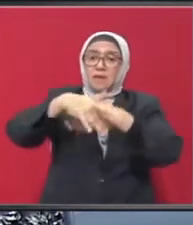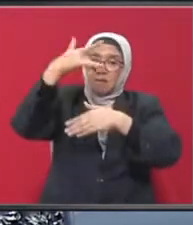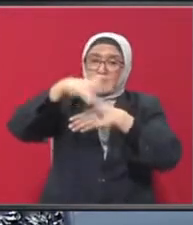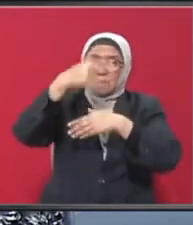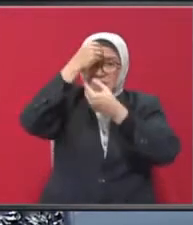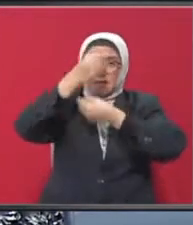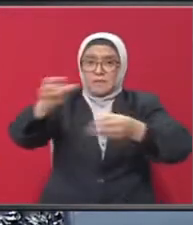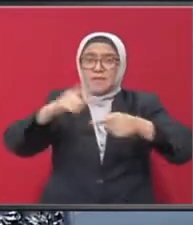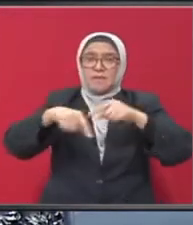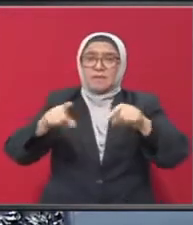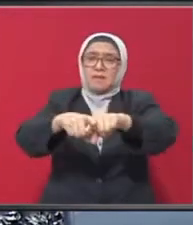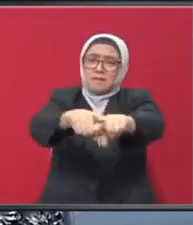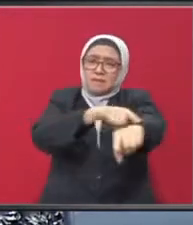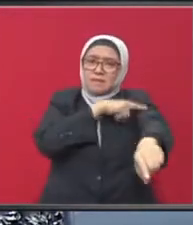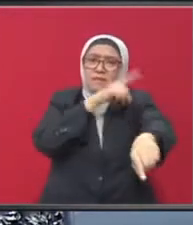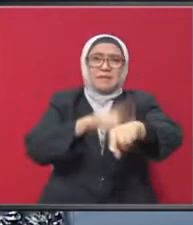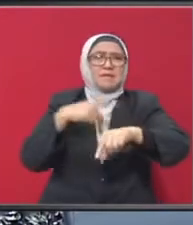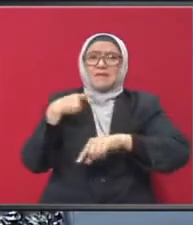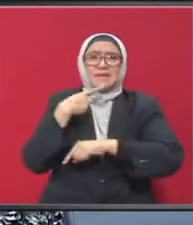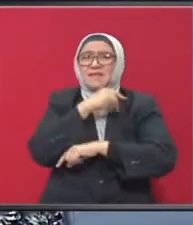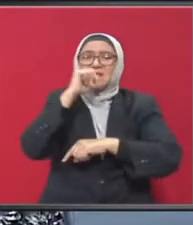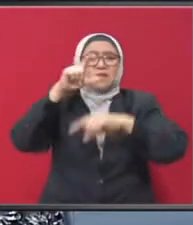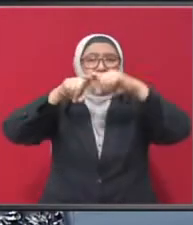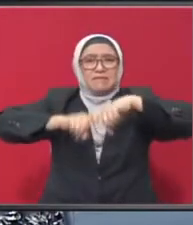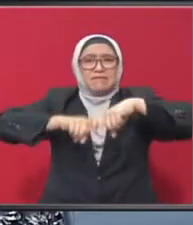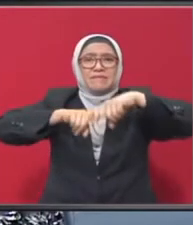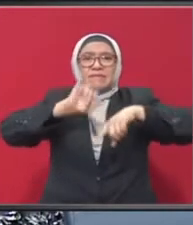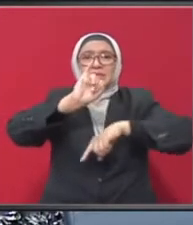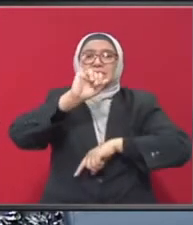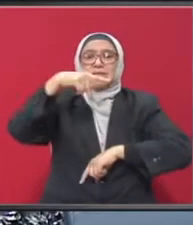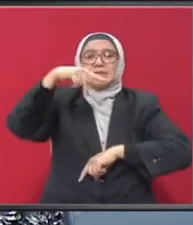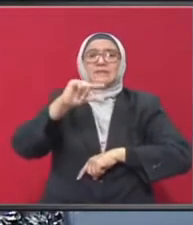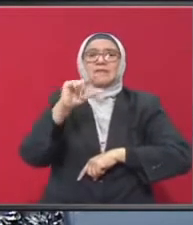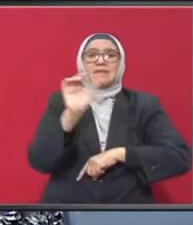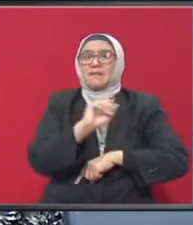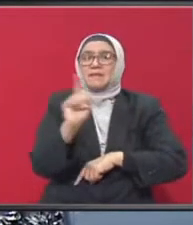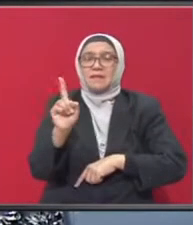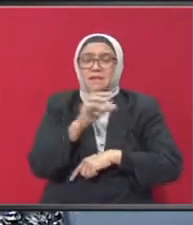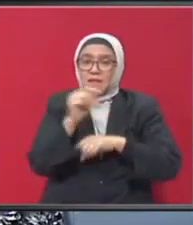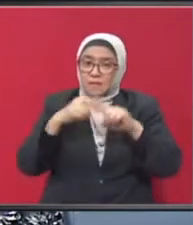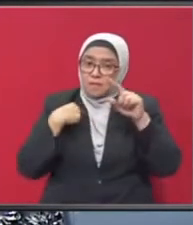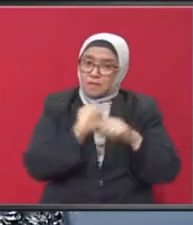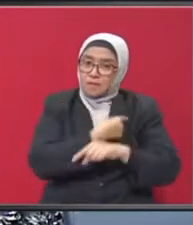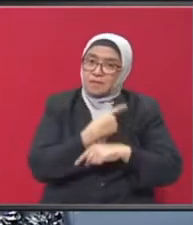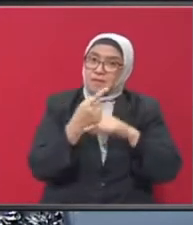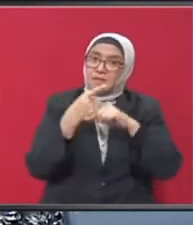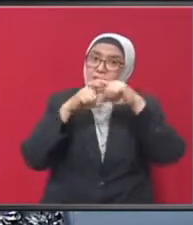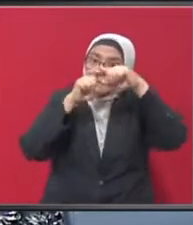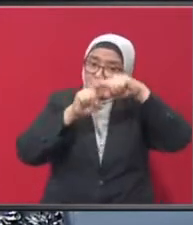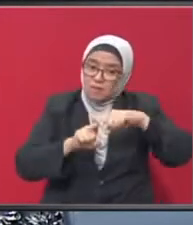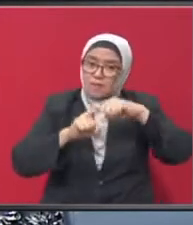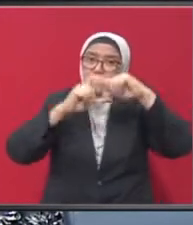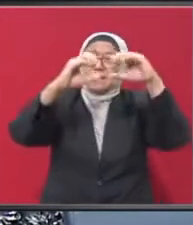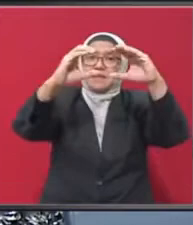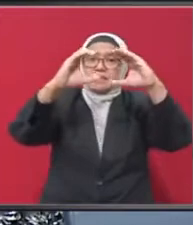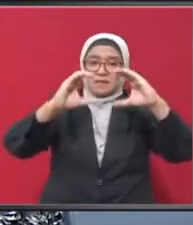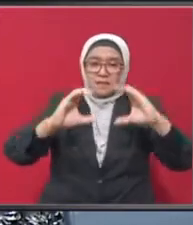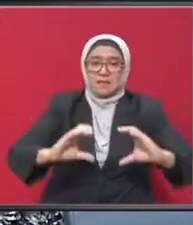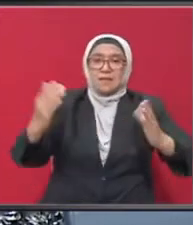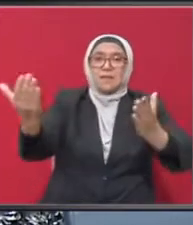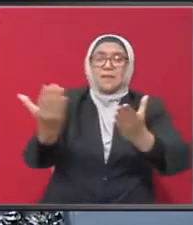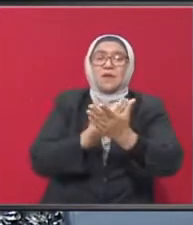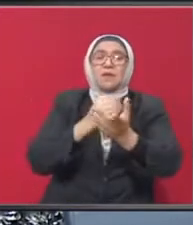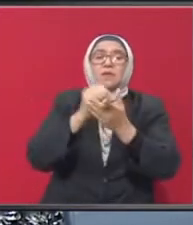dakwah panjang ketiklah bukannya bergantung pada air pijit tapi juga bergantung kepada kaedah baru ataupun kita kata